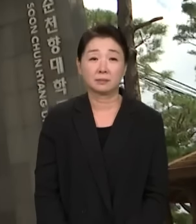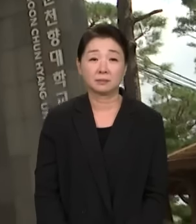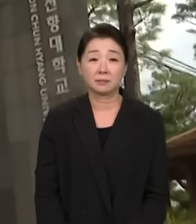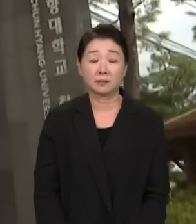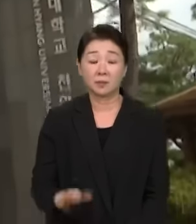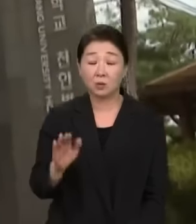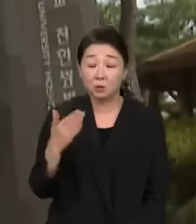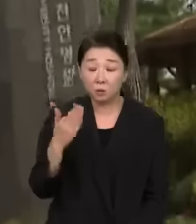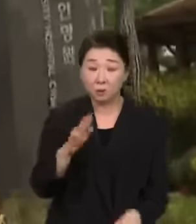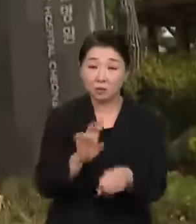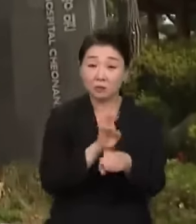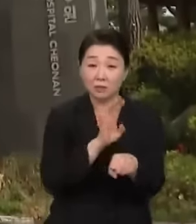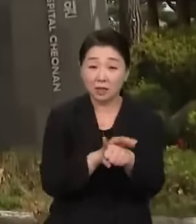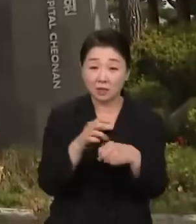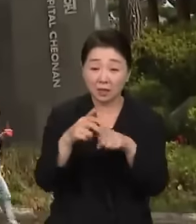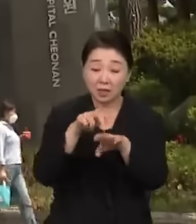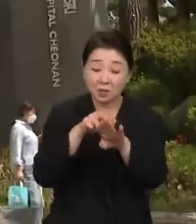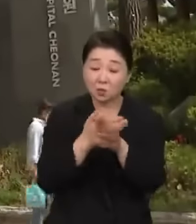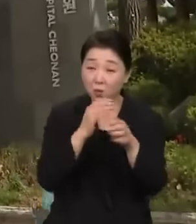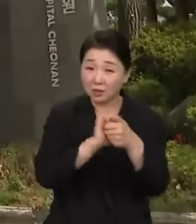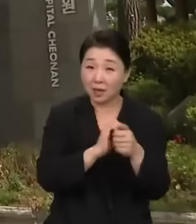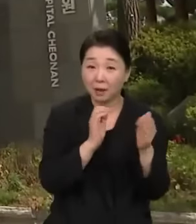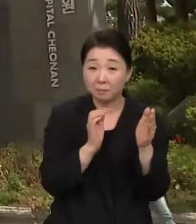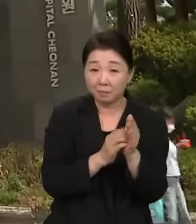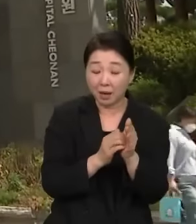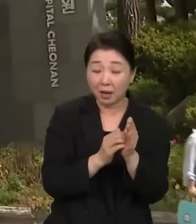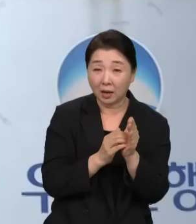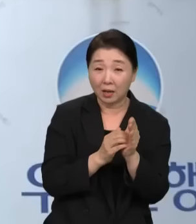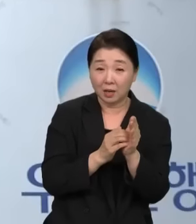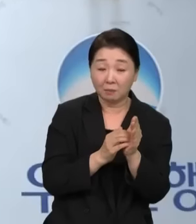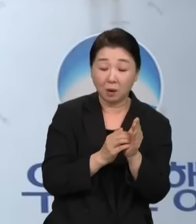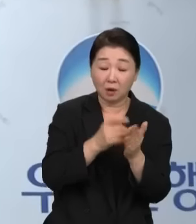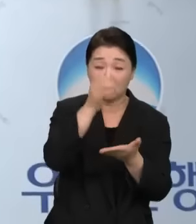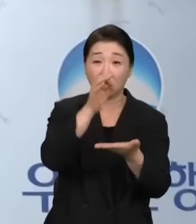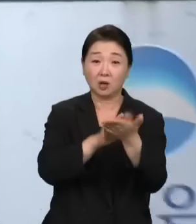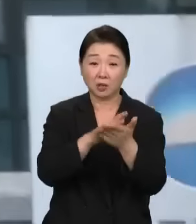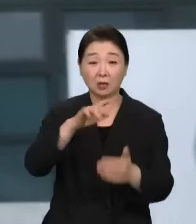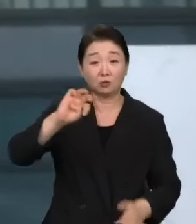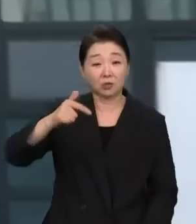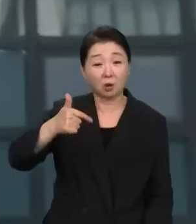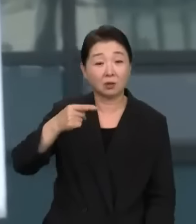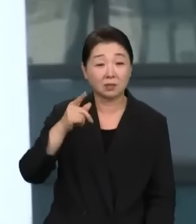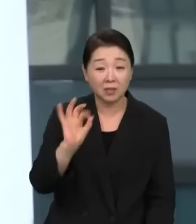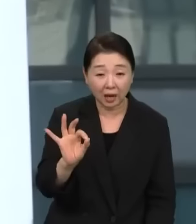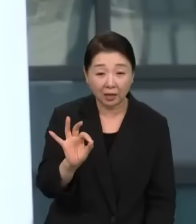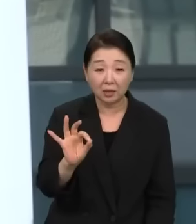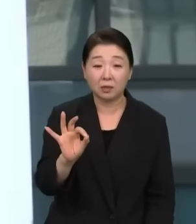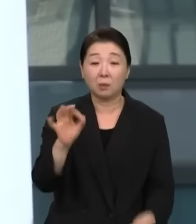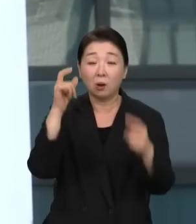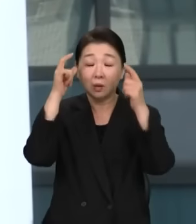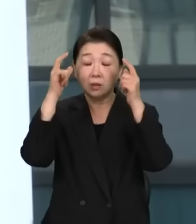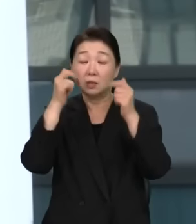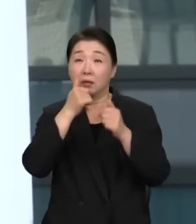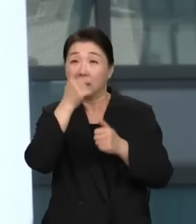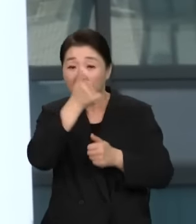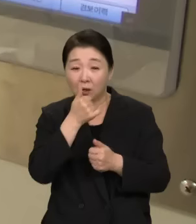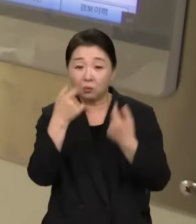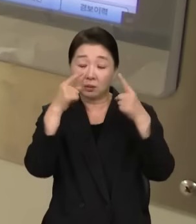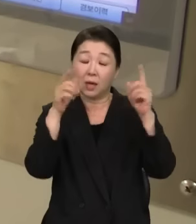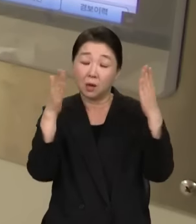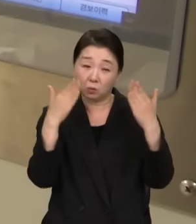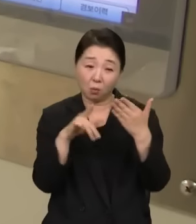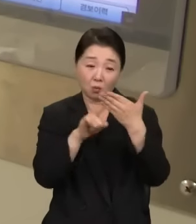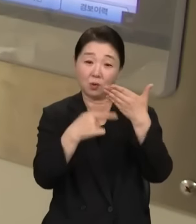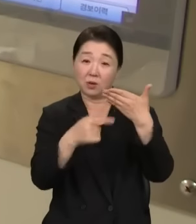최근 24시간 진료가 일부 제한된 순천향대 천안 병원과 천안 단국대 병원이 다음 달 1일부터는 정상화할